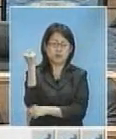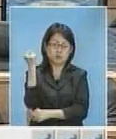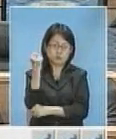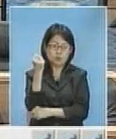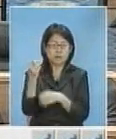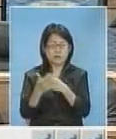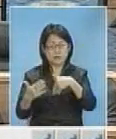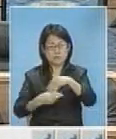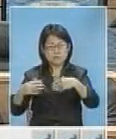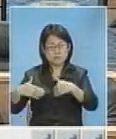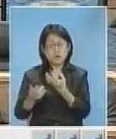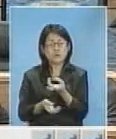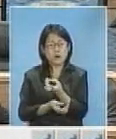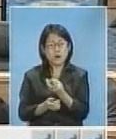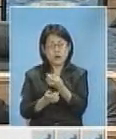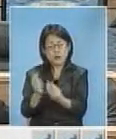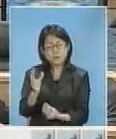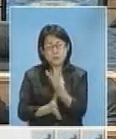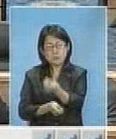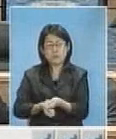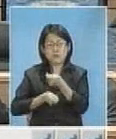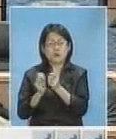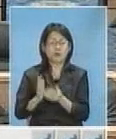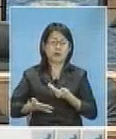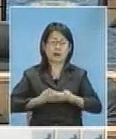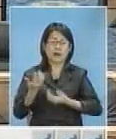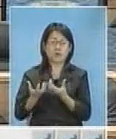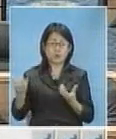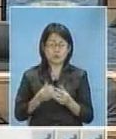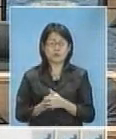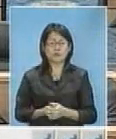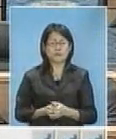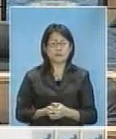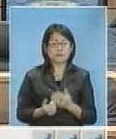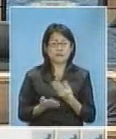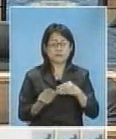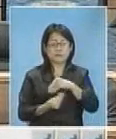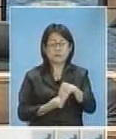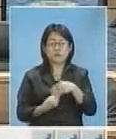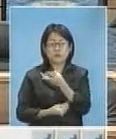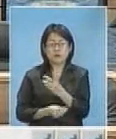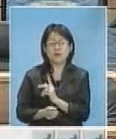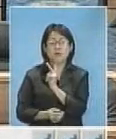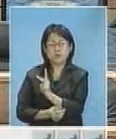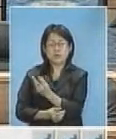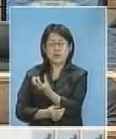ที่เป็นชาวไร่ชาวนาพี่น้องประชาชนที่เป็นพ่อค้าแม่ค้าที่มีรายได้น้อยก็จะได้มีโ